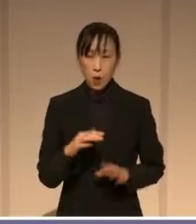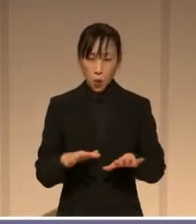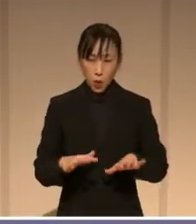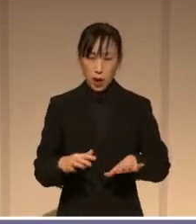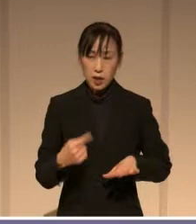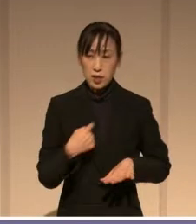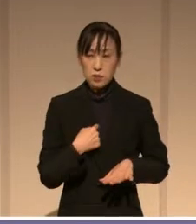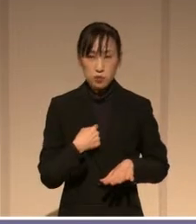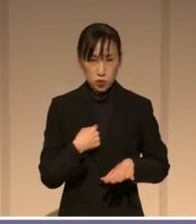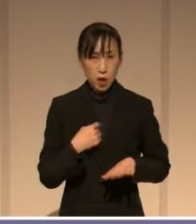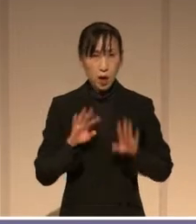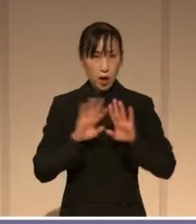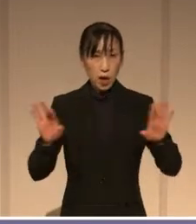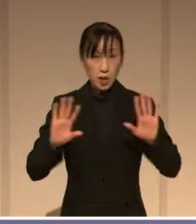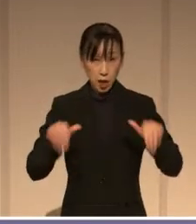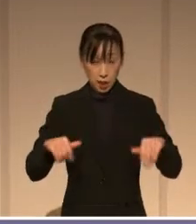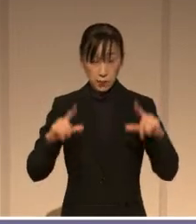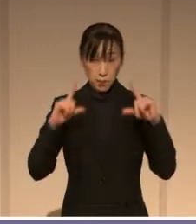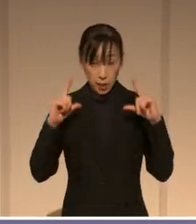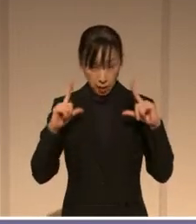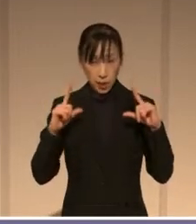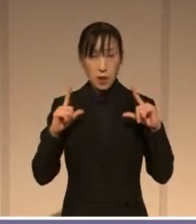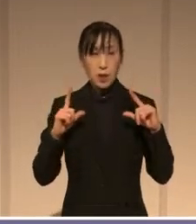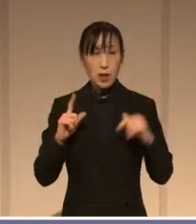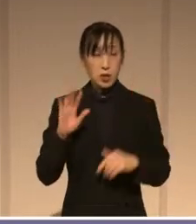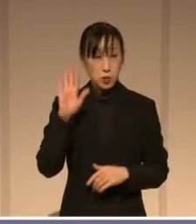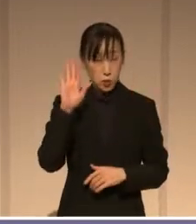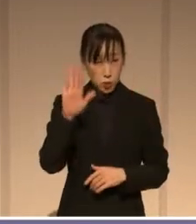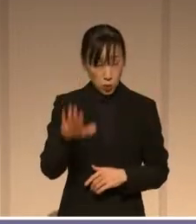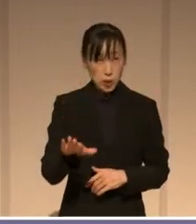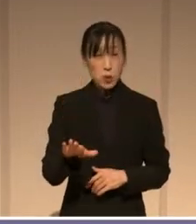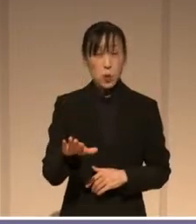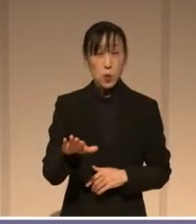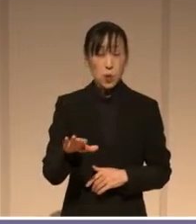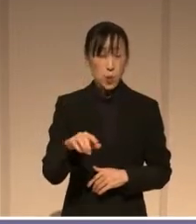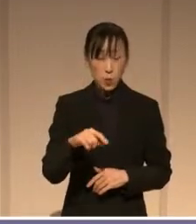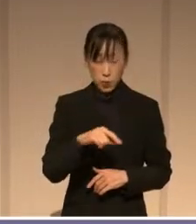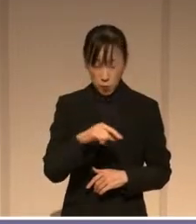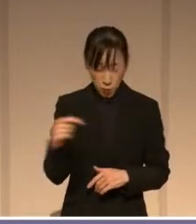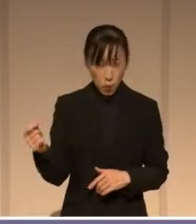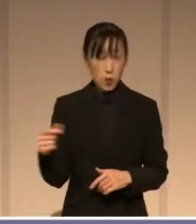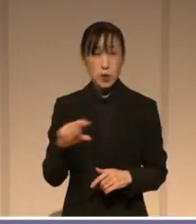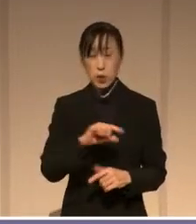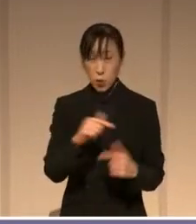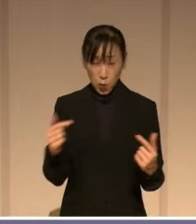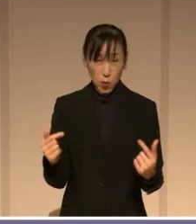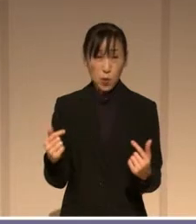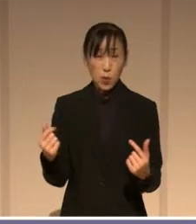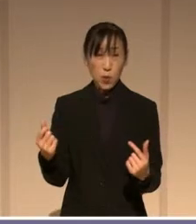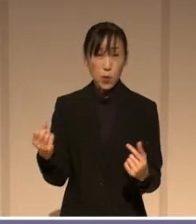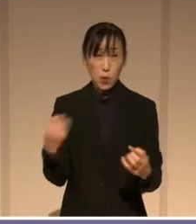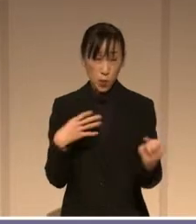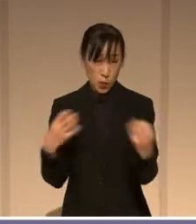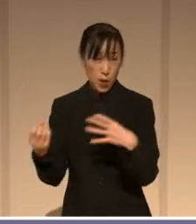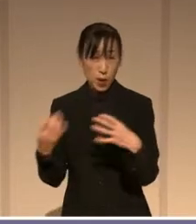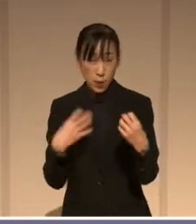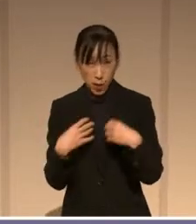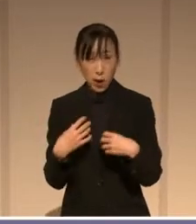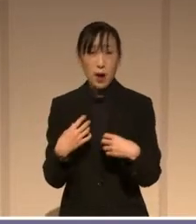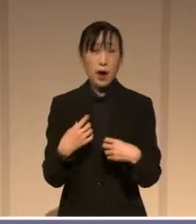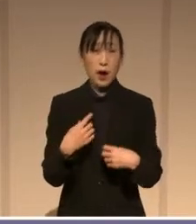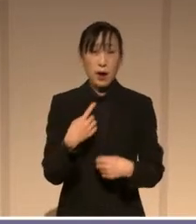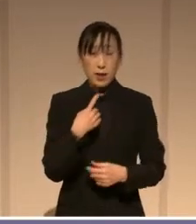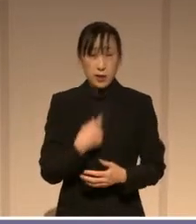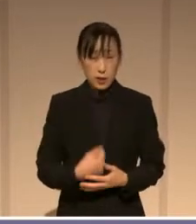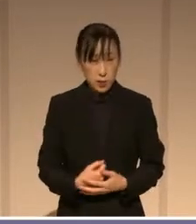開会式に出演したのでその後の反響がすごく大きくいろんなメディアに答えていたのでゆっくり競技